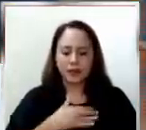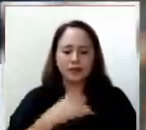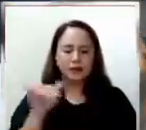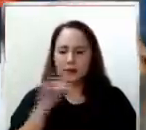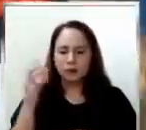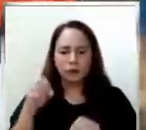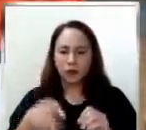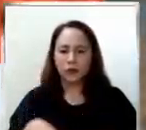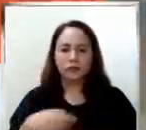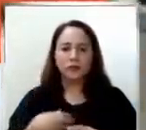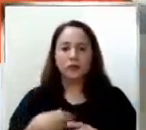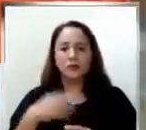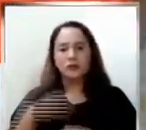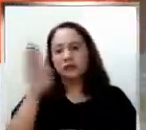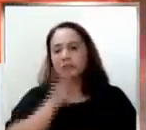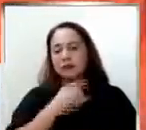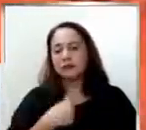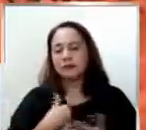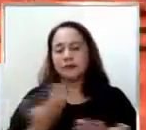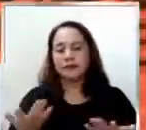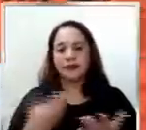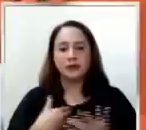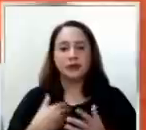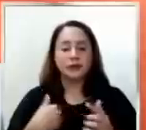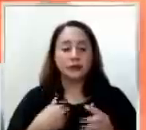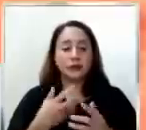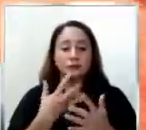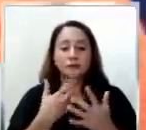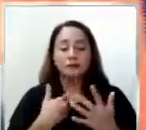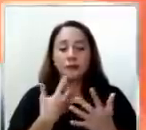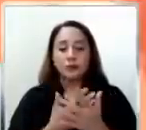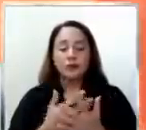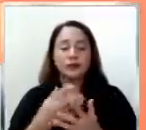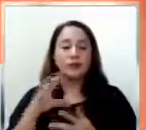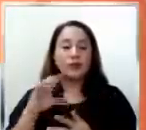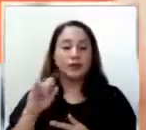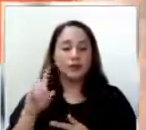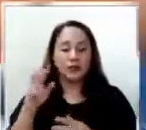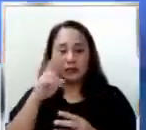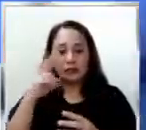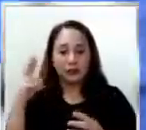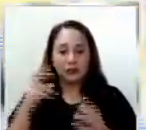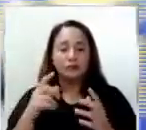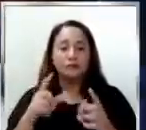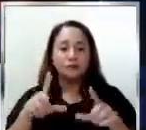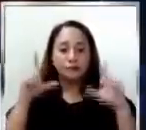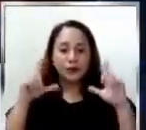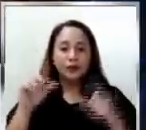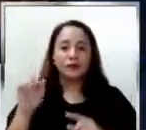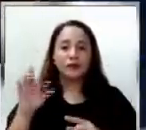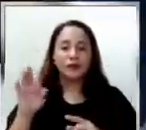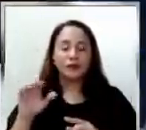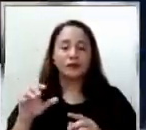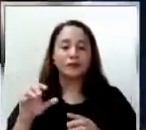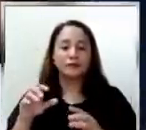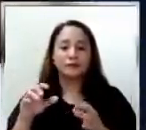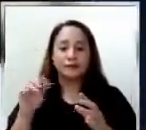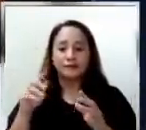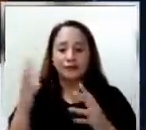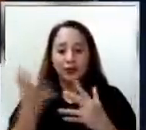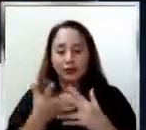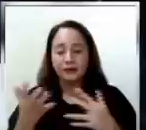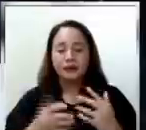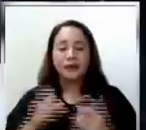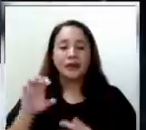ako eh. Nasa kustudiya na ng CIDG Rizal si Yap na wanted sa 15 counts of estafa. Patuloy namang pinaghahanap ang